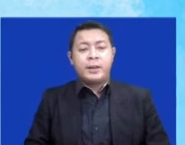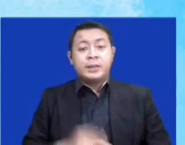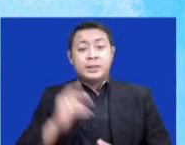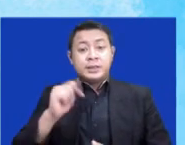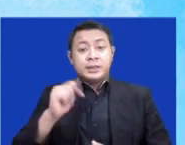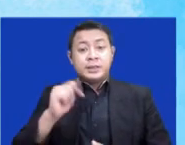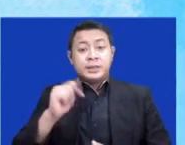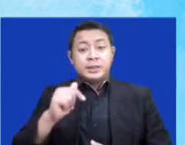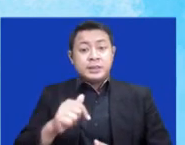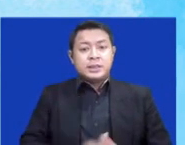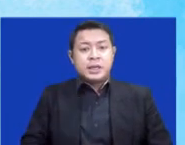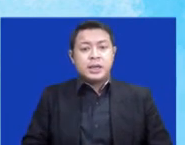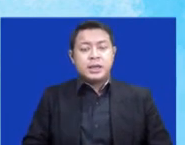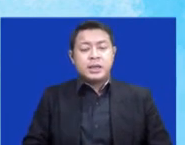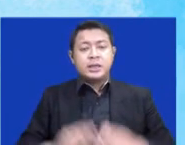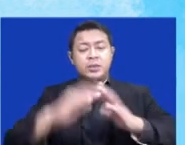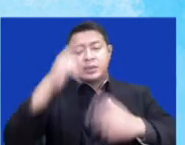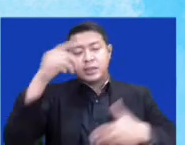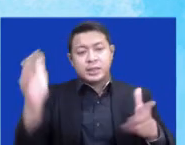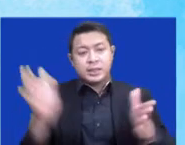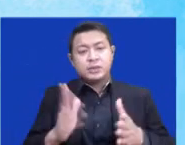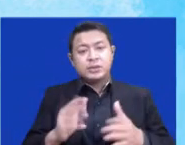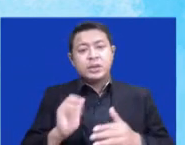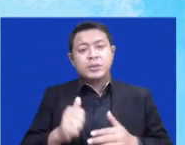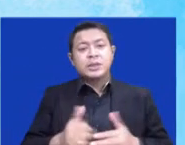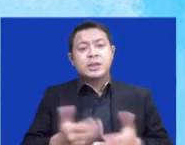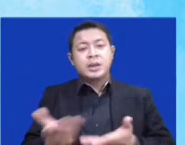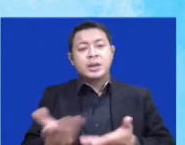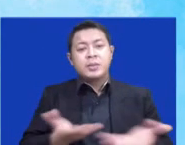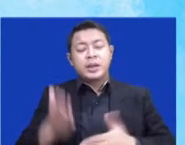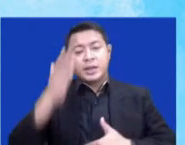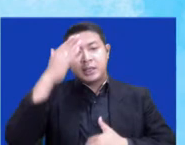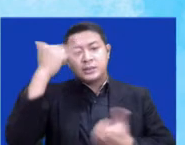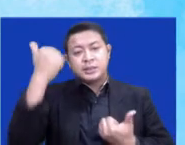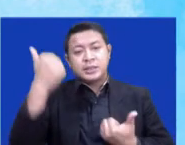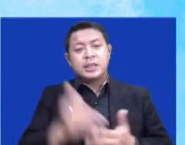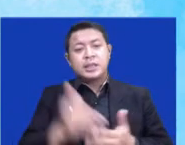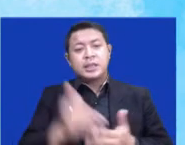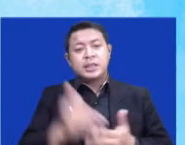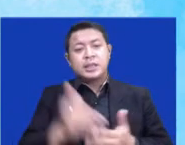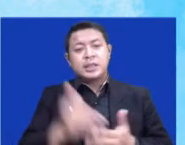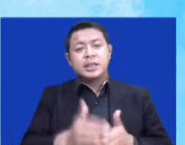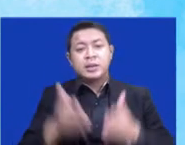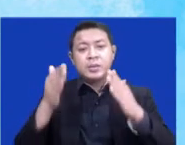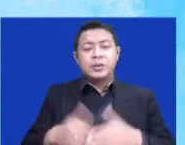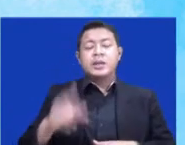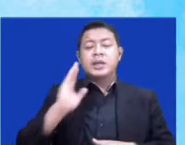di puskesmas terdekat kita sudah bisa ada pelayanan kesehatan peduli remaja, PKPR.